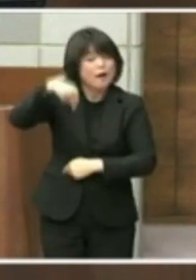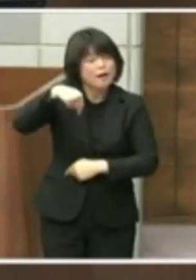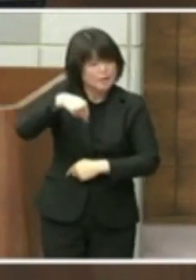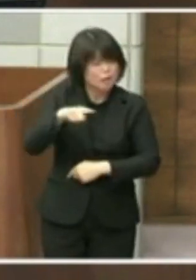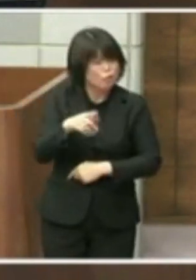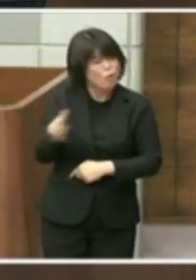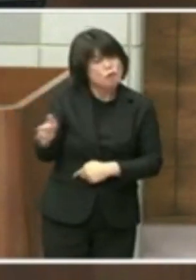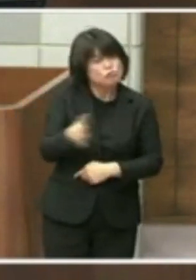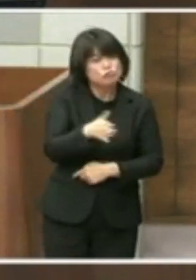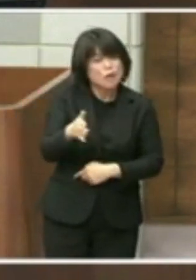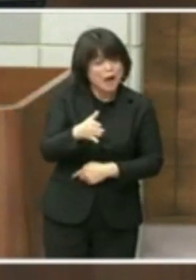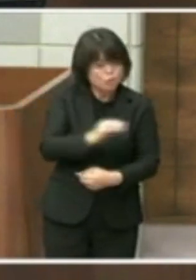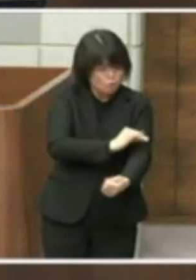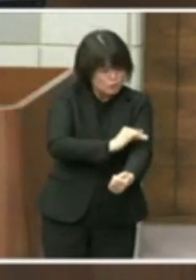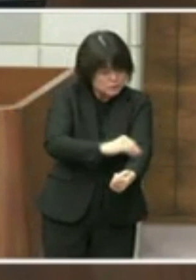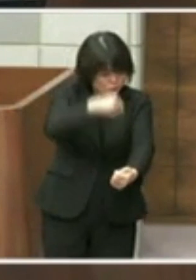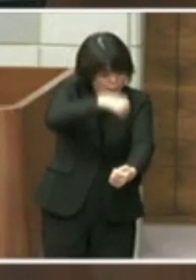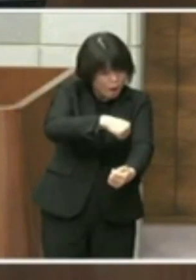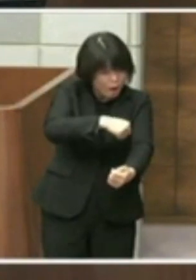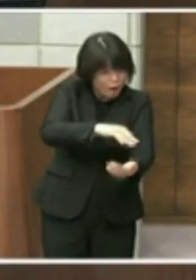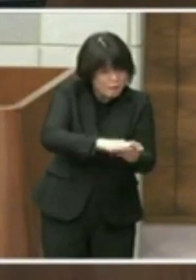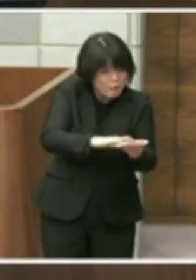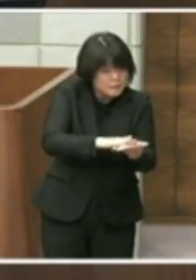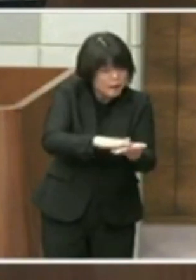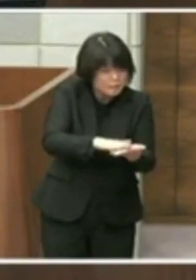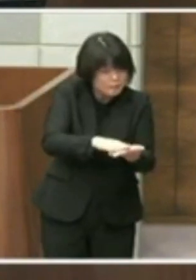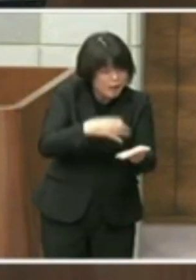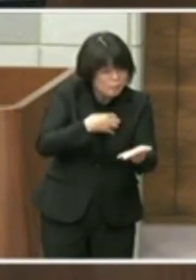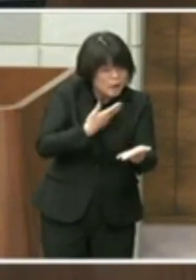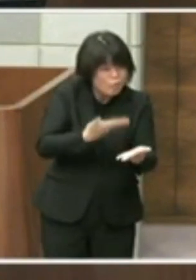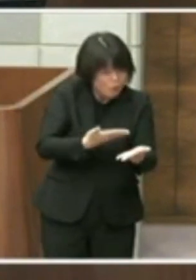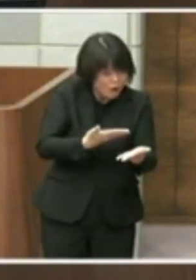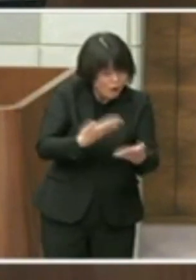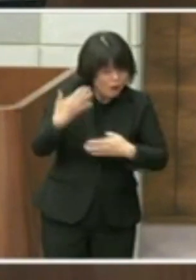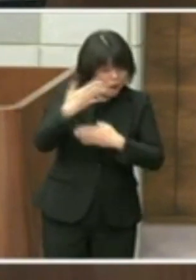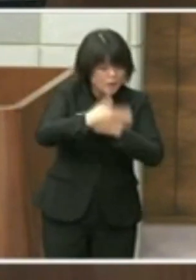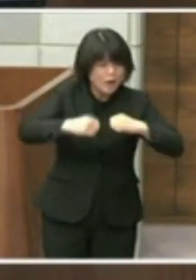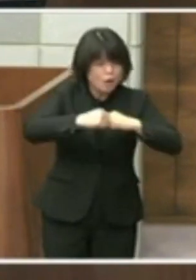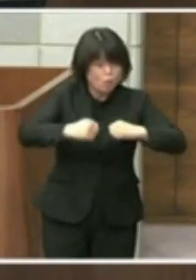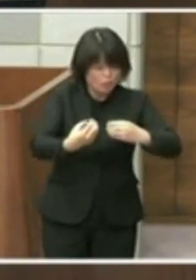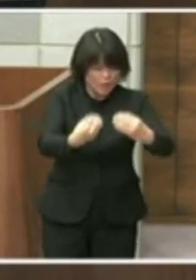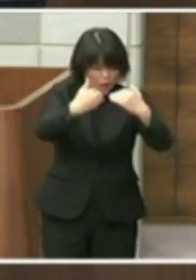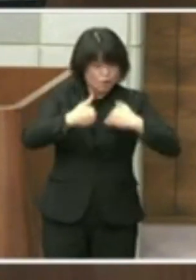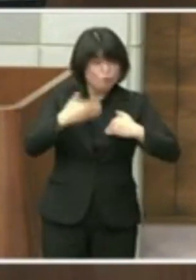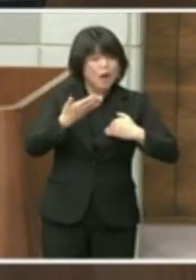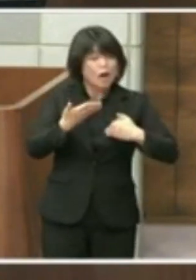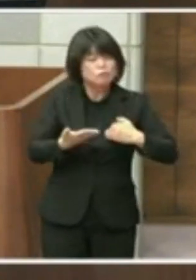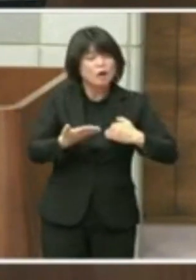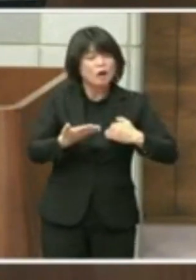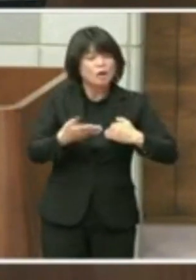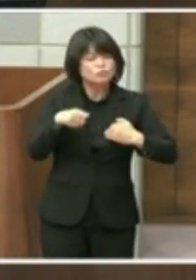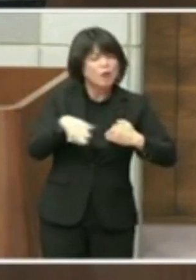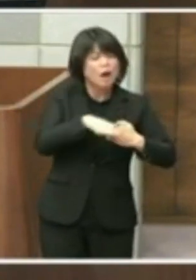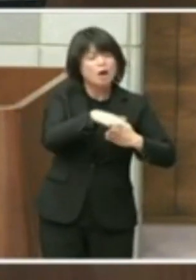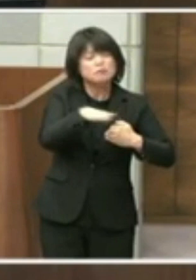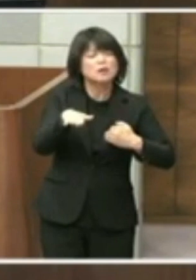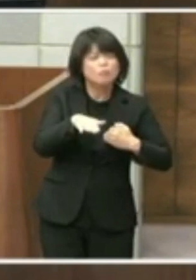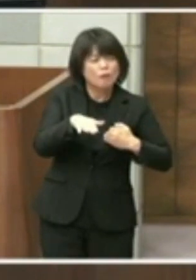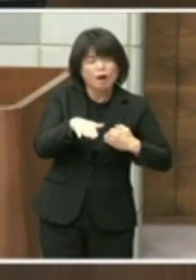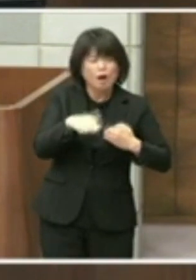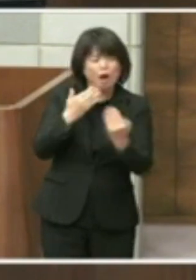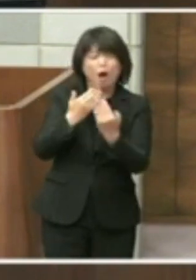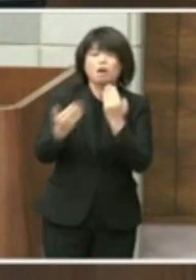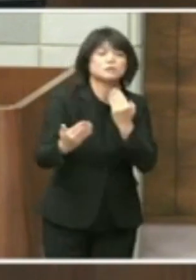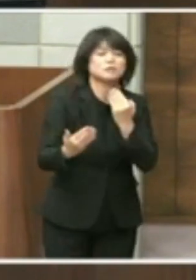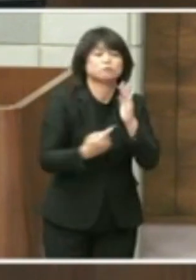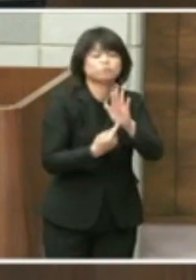の程度の血中濃度で、どのような健康影響が個人に生じるのかについては明らかにな